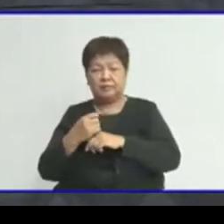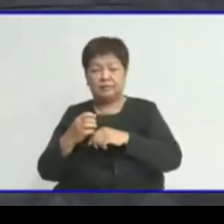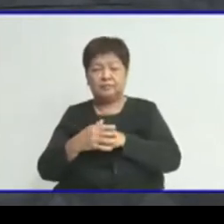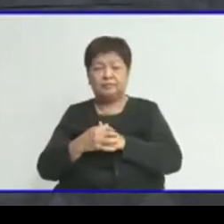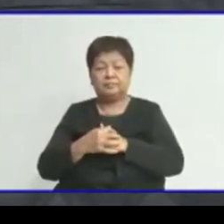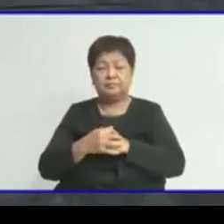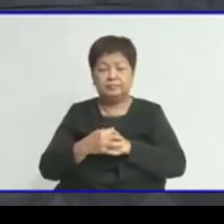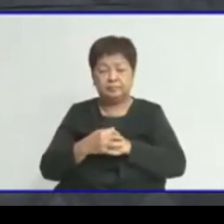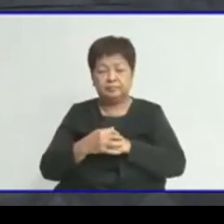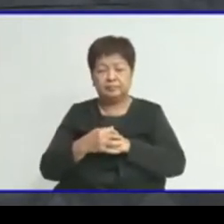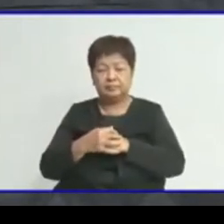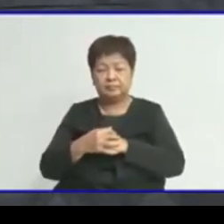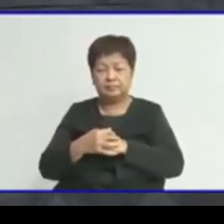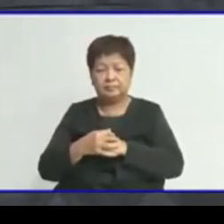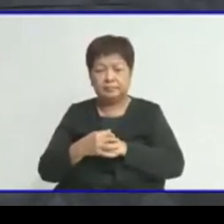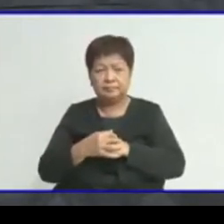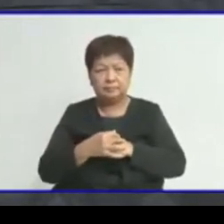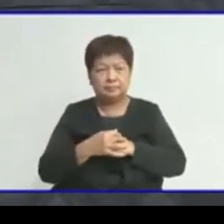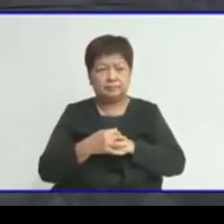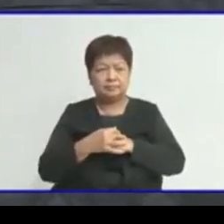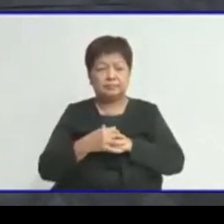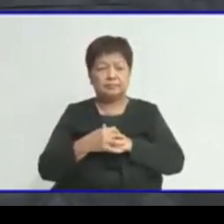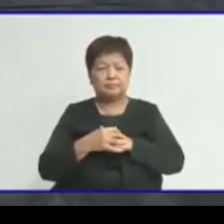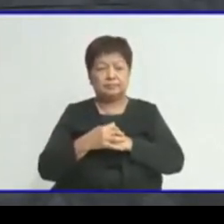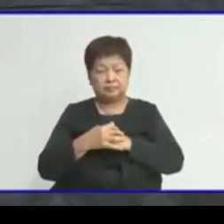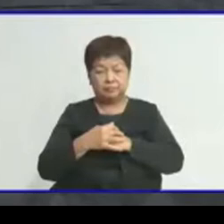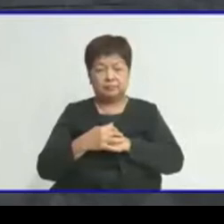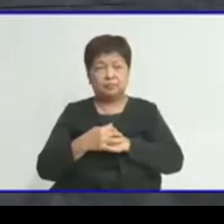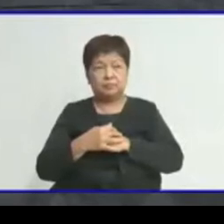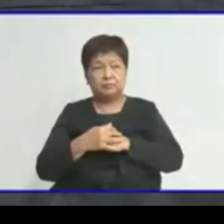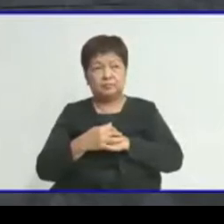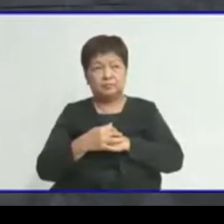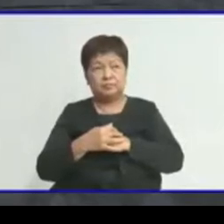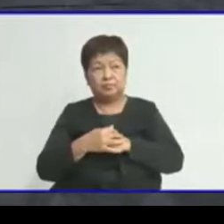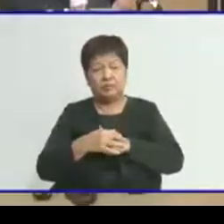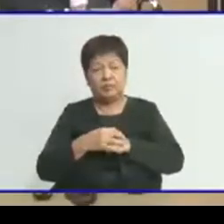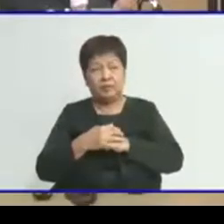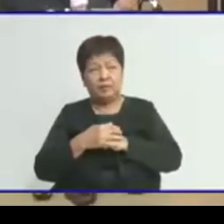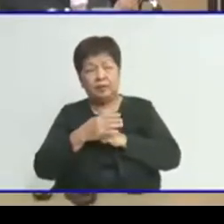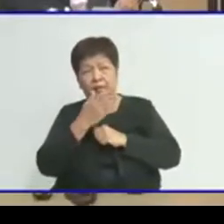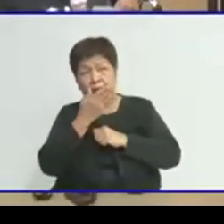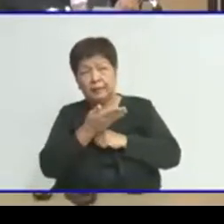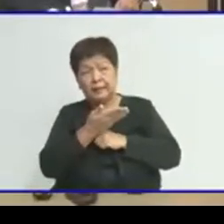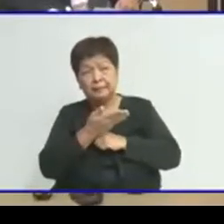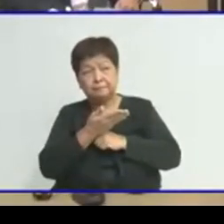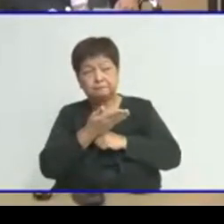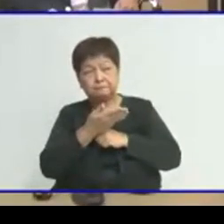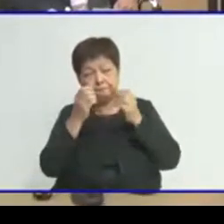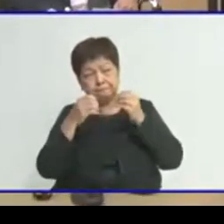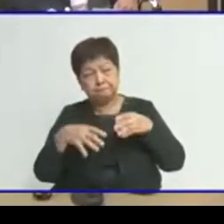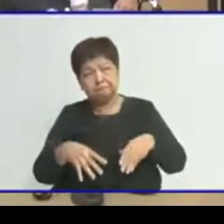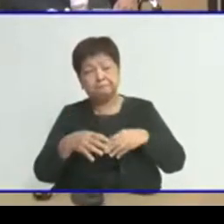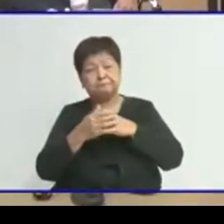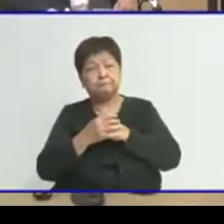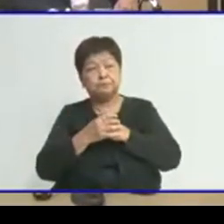ได้รับชมรับฟังอยู่นะคะเราเริ่มกันเลยจากที่อาจารย์พานุทัศน์ค่ะอยากให้อาจารย ์ สรุปให้เรา